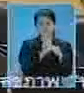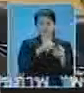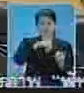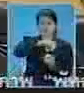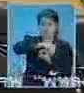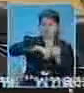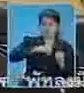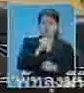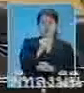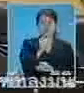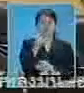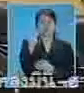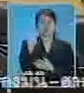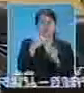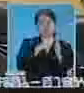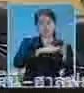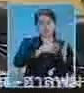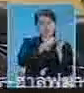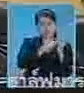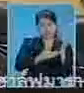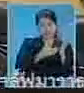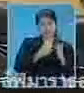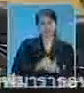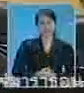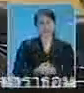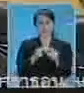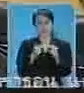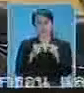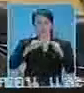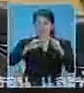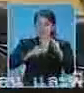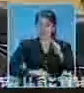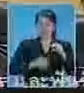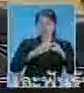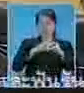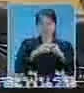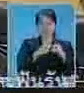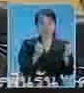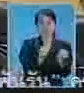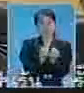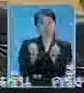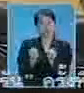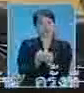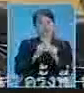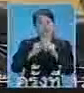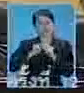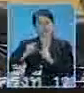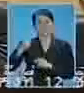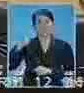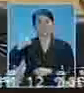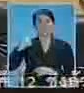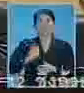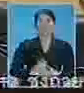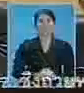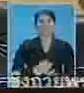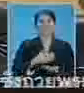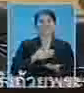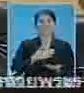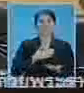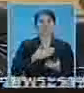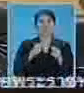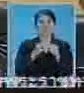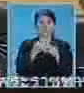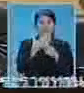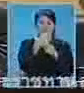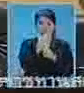เศรษฐกิจแล้วเราก็ได้จัดนโยบายในเรื่องของการลดความเหลื่อมล้ำการแก้ไขปัญหาความยากจนแล้วสิ่งที่เราได้หันมาให้